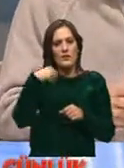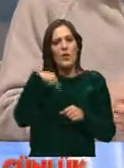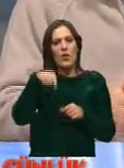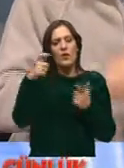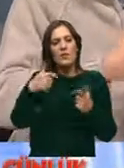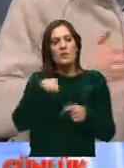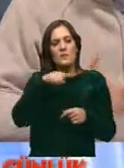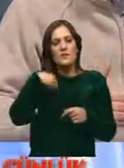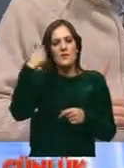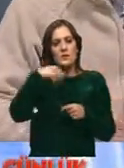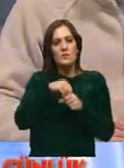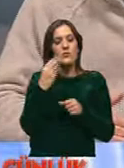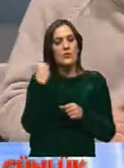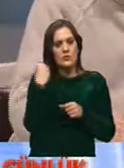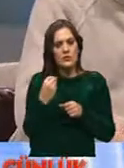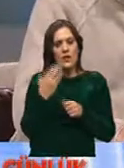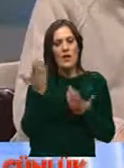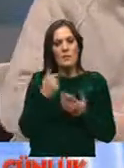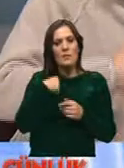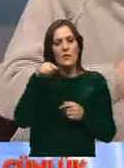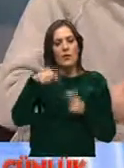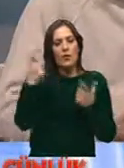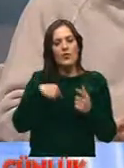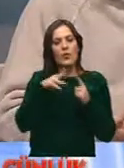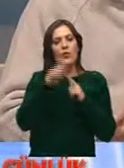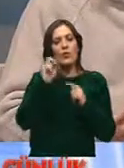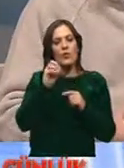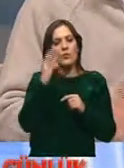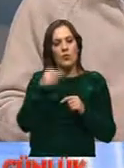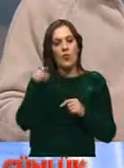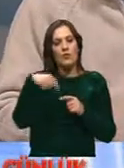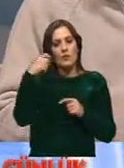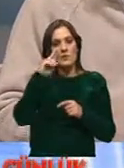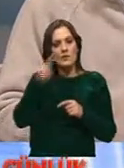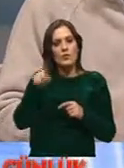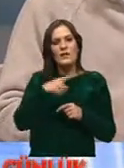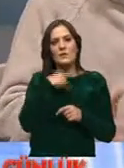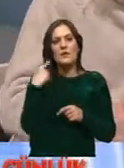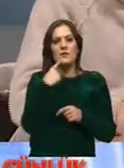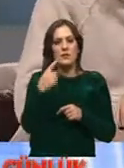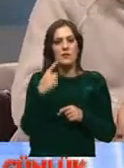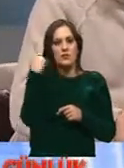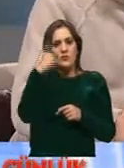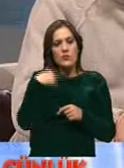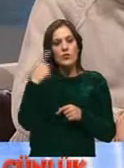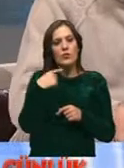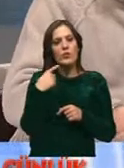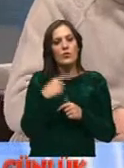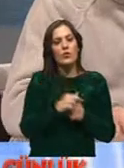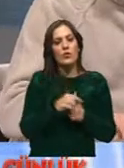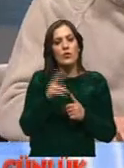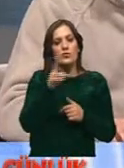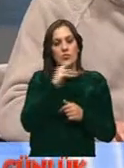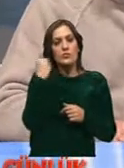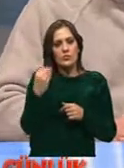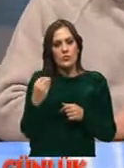mesela bize, yani film çok güzel ama ben orada koro öğretmeni olarak o filmi izlediğimde bu imkansız dedim. Çünkü